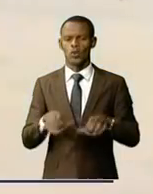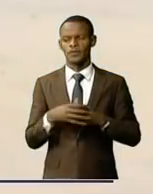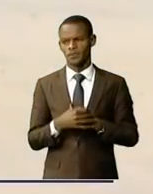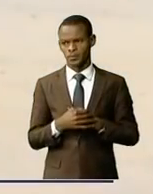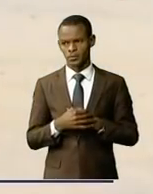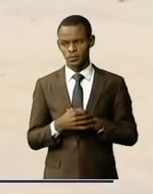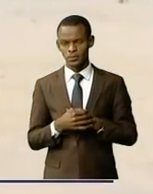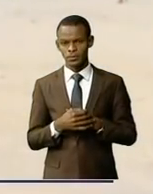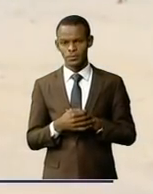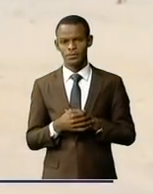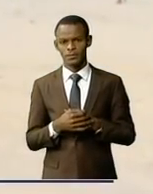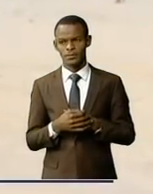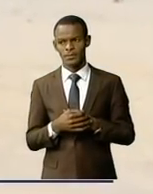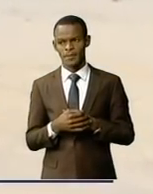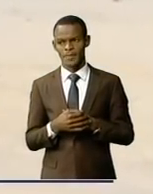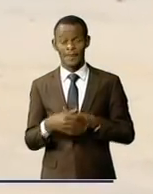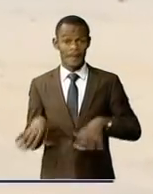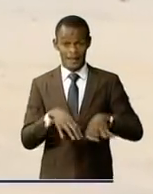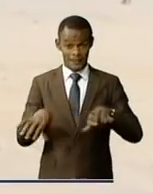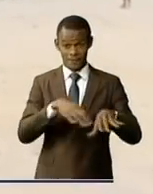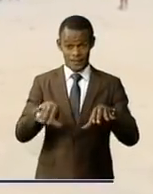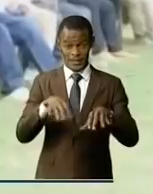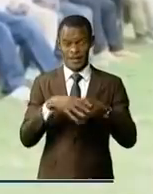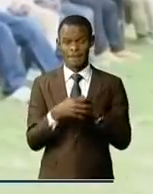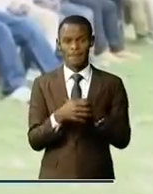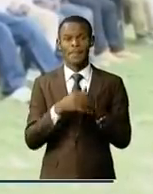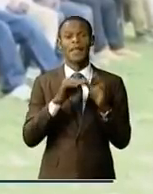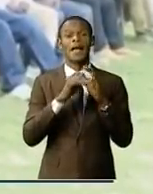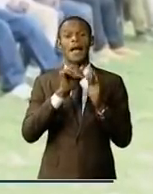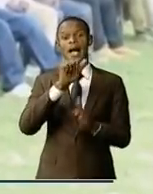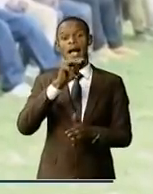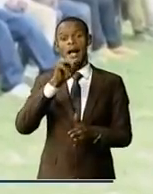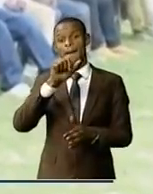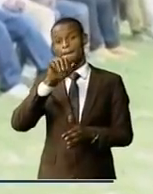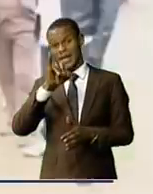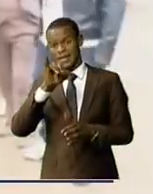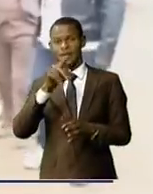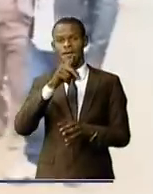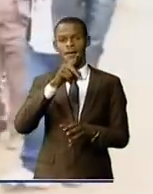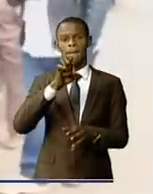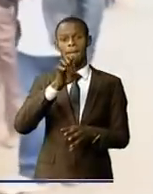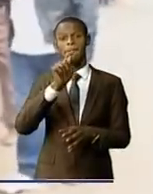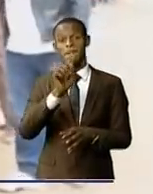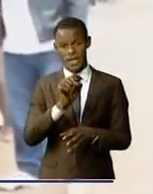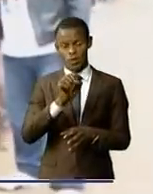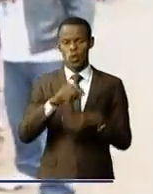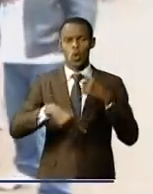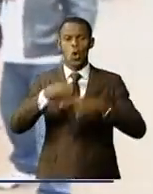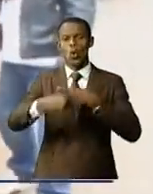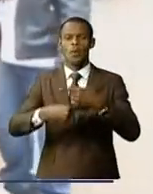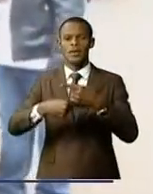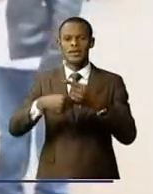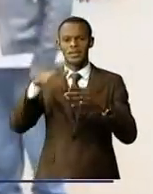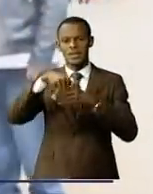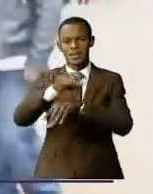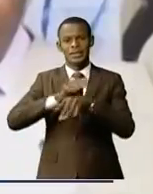Manikwetu a été officiellement lancé ce dimanche 10 octobre 2021 à Rubaya dans le territoire de Masisi. Organisé sous le thème Amani Kwawote,